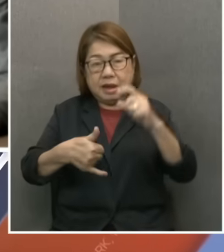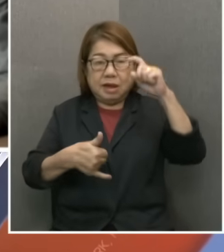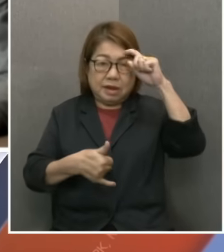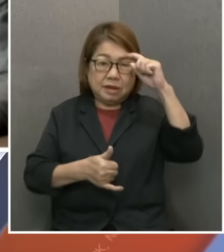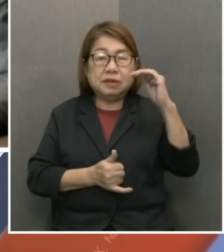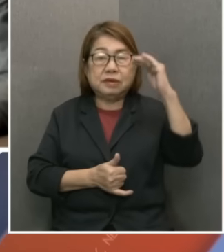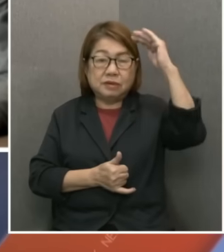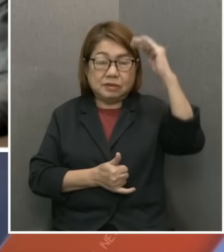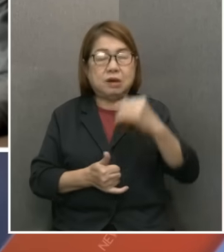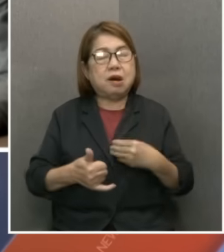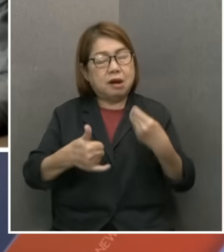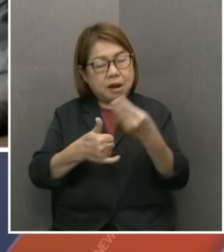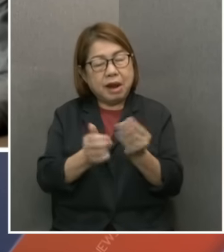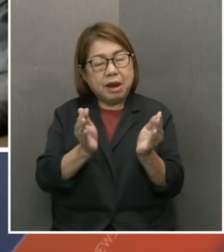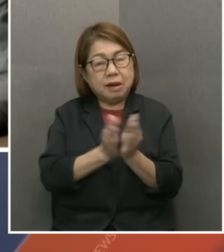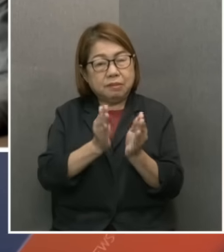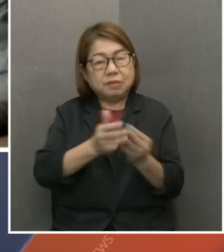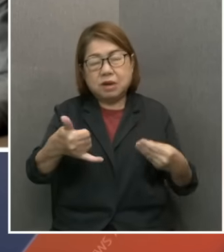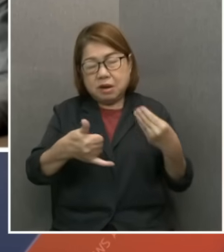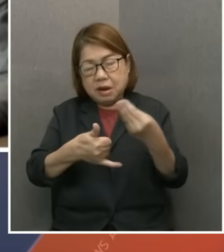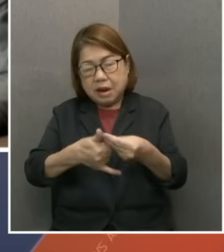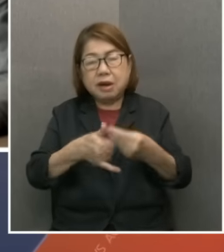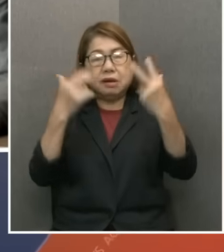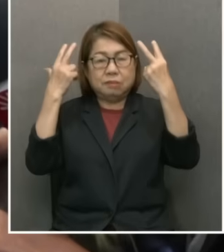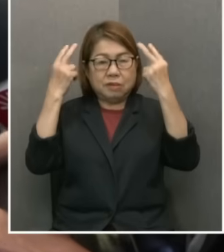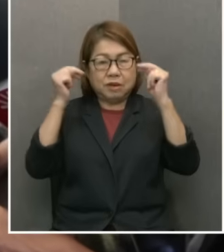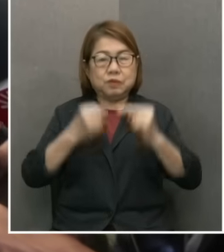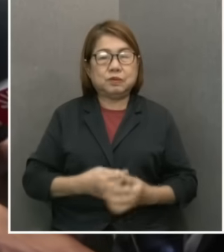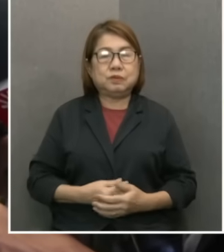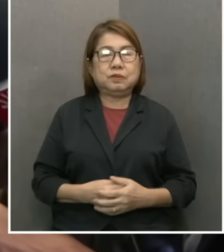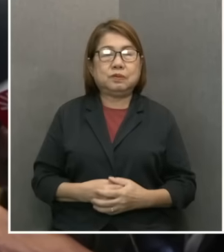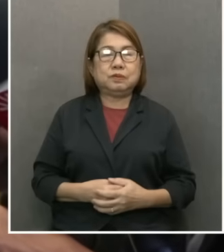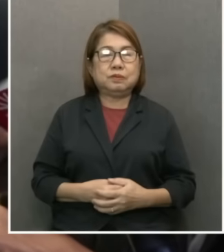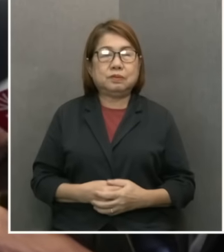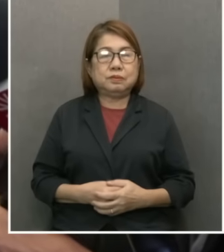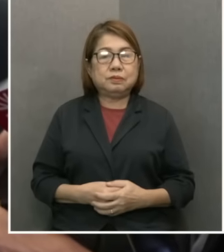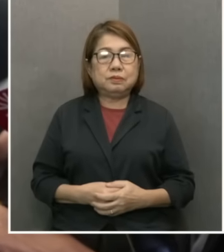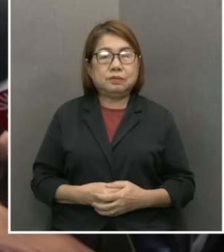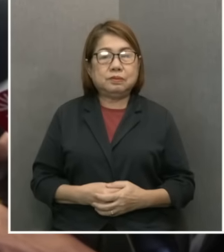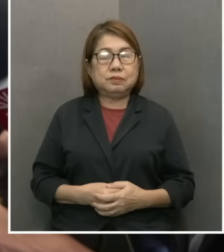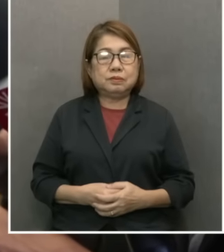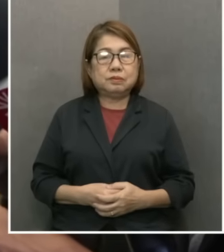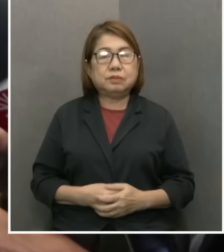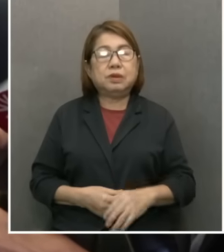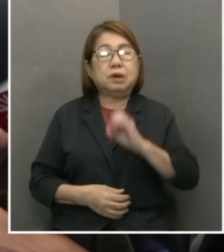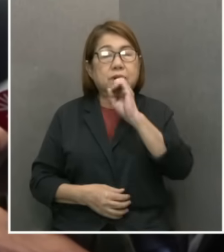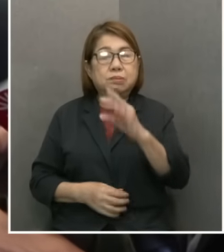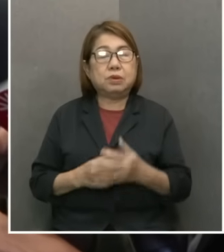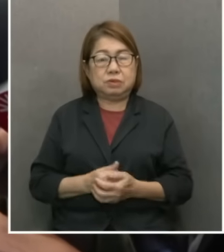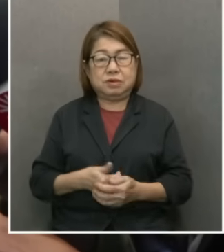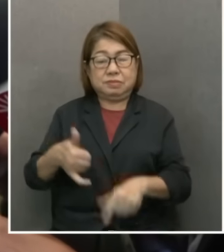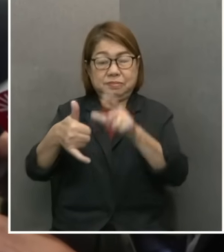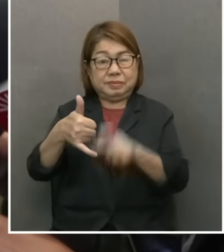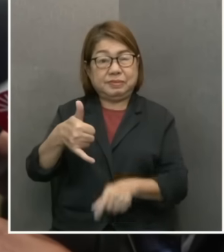คะจะได้รับบชเลือกให้เป็นนายกรัฐมนตรีค่ะครับก็วันนี้ก็เป็นเรื่องสโดยนาย